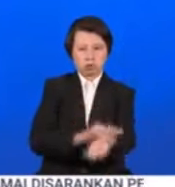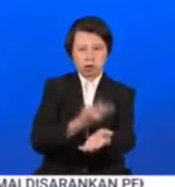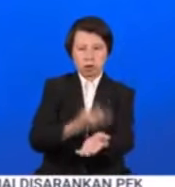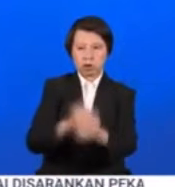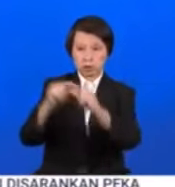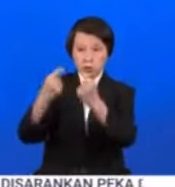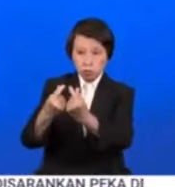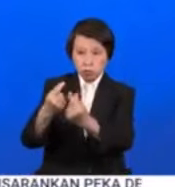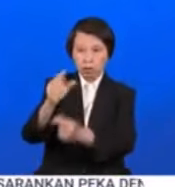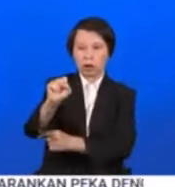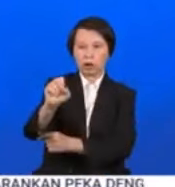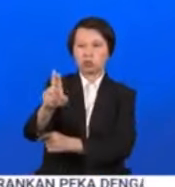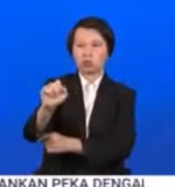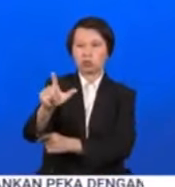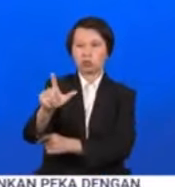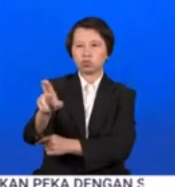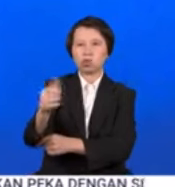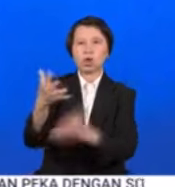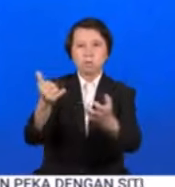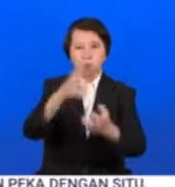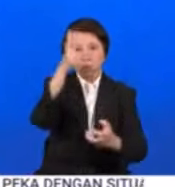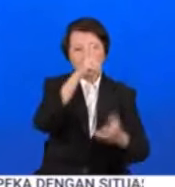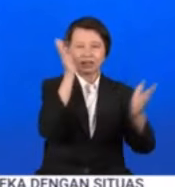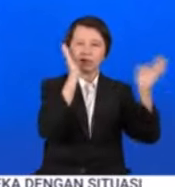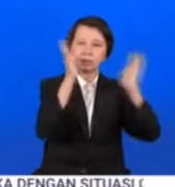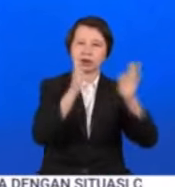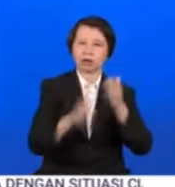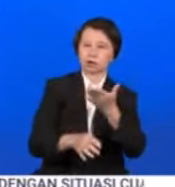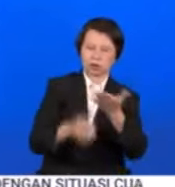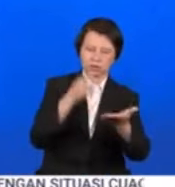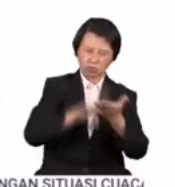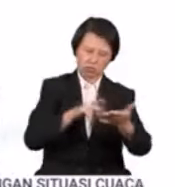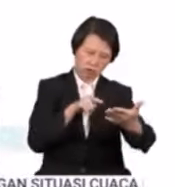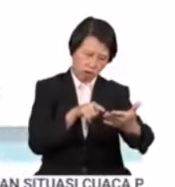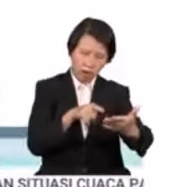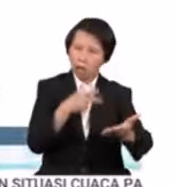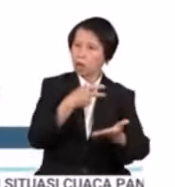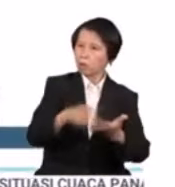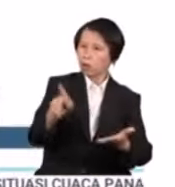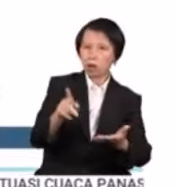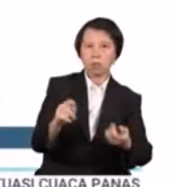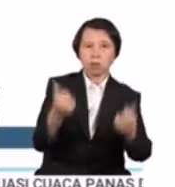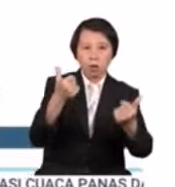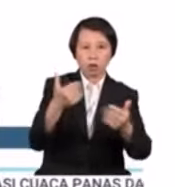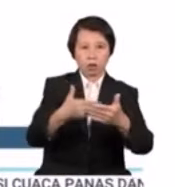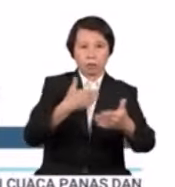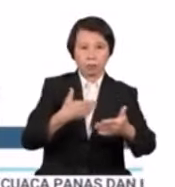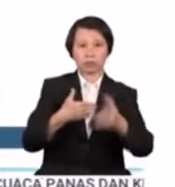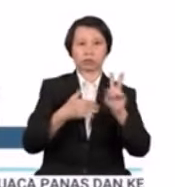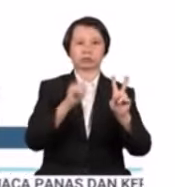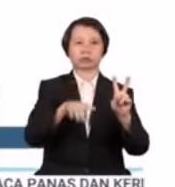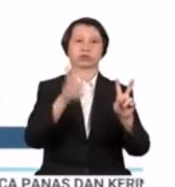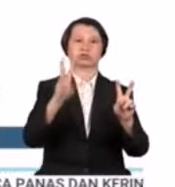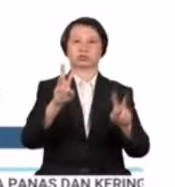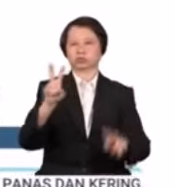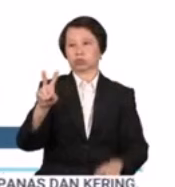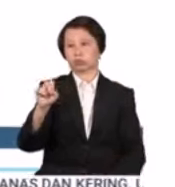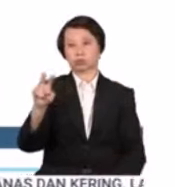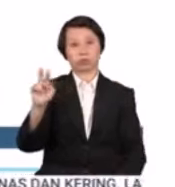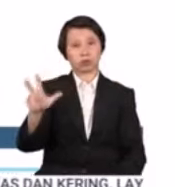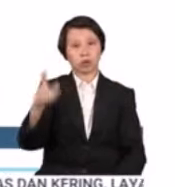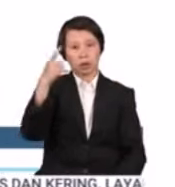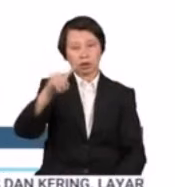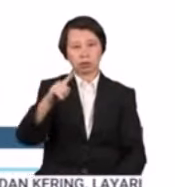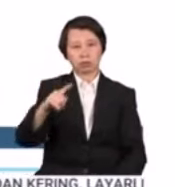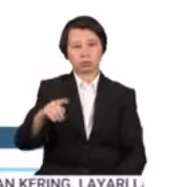kumpulan Sulu yang membuat tuntutan terhadap kerajaan Malaysia. Surat itu menuntut bayaran segera sebelum 2 Jun 2023 bagi